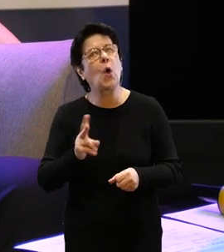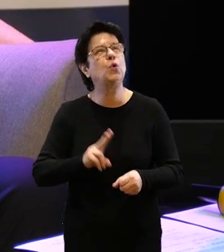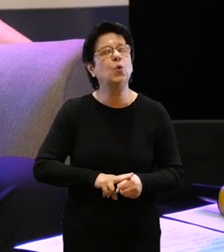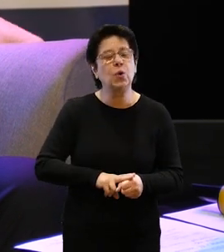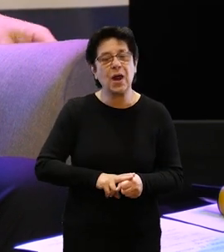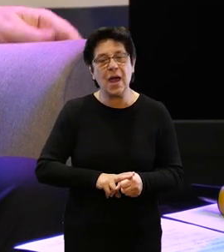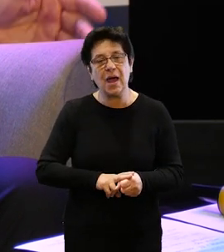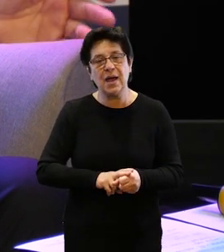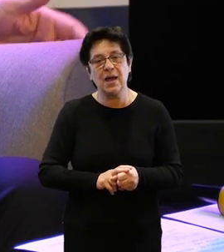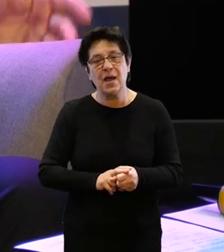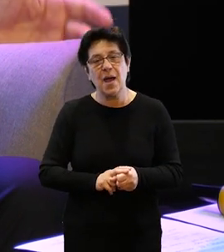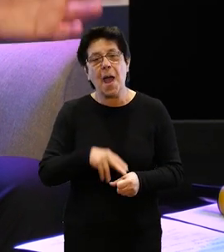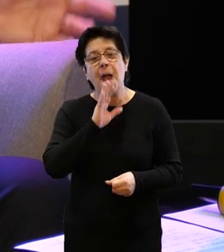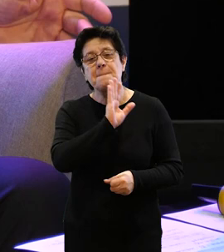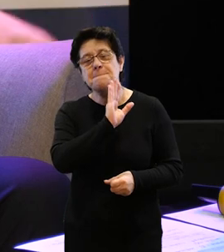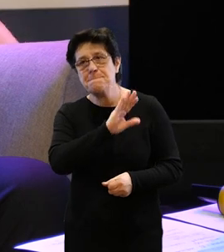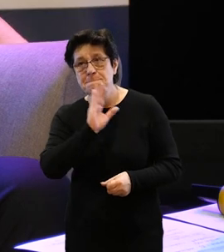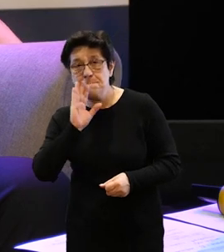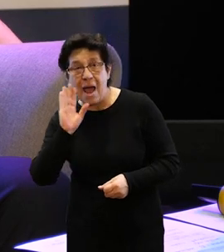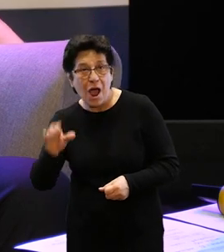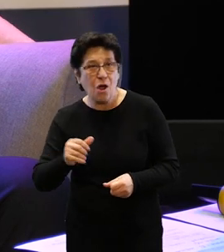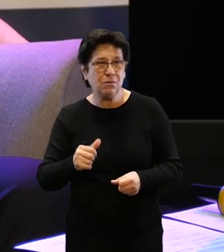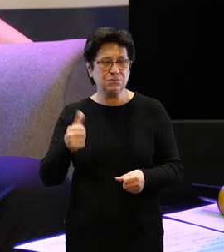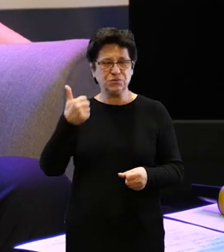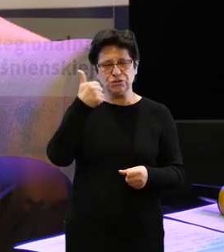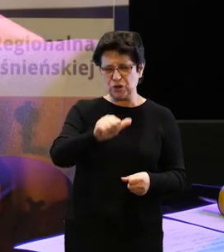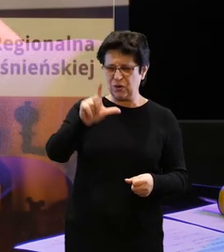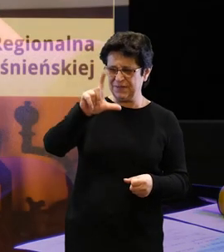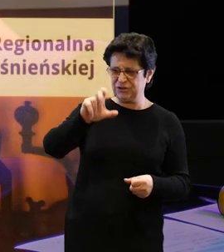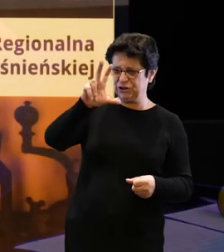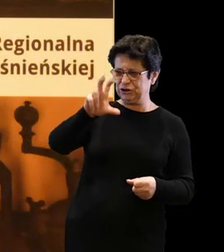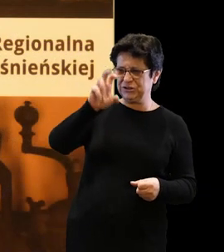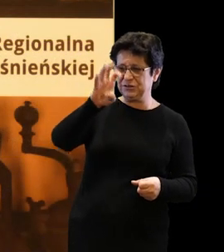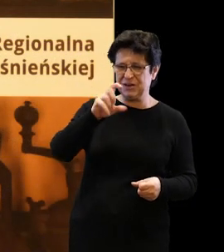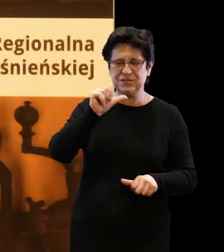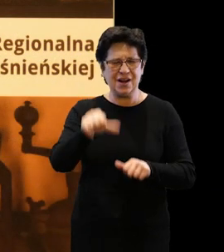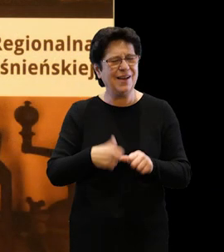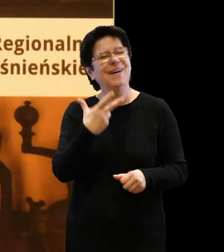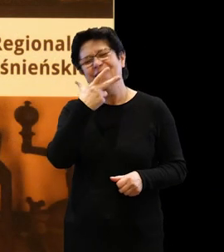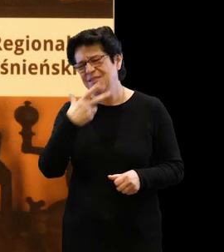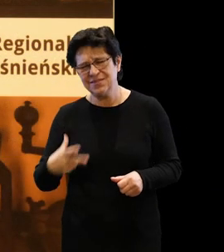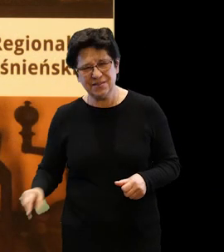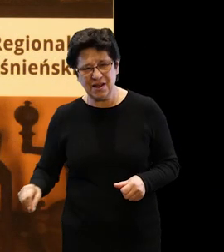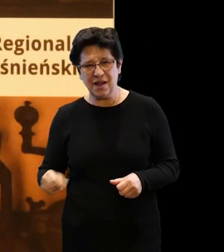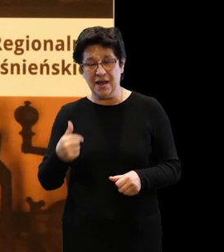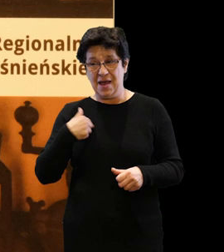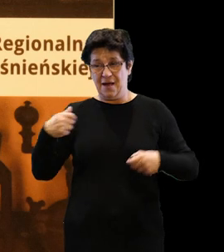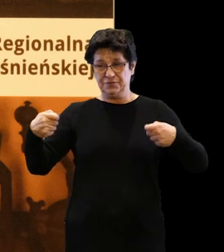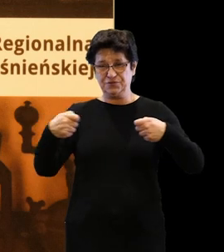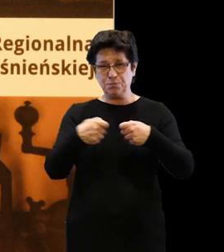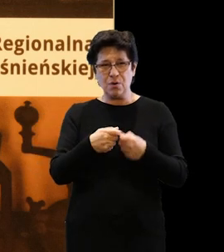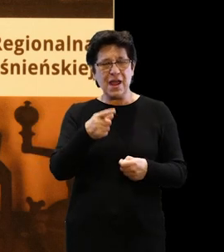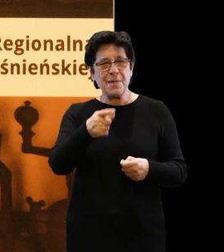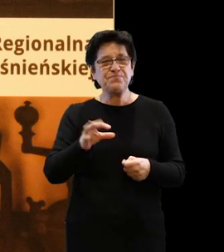powiedzmy mają paręset lat tylko ja kiedyś wspólnie z muzeum w Śremie robiłem taką wystawę